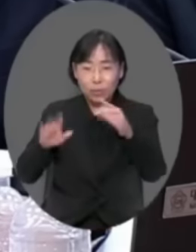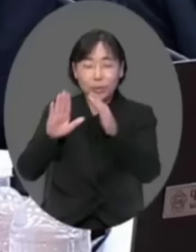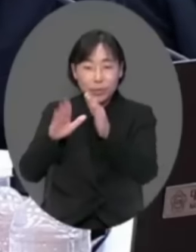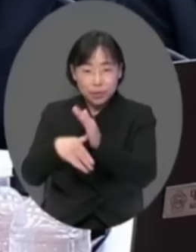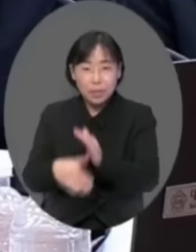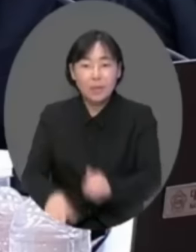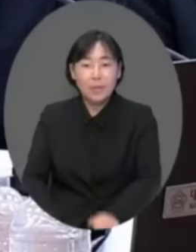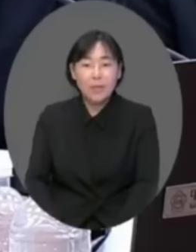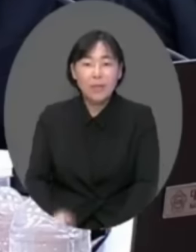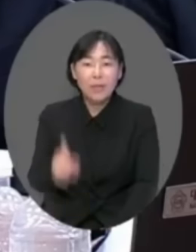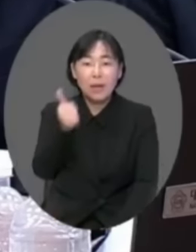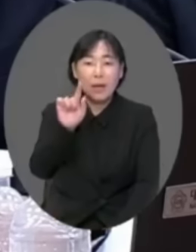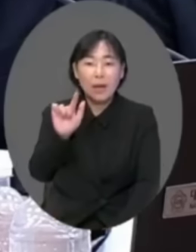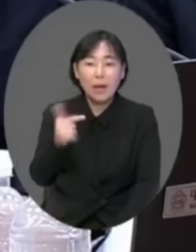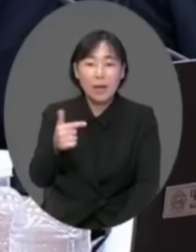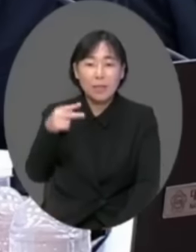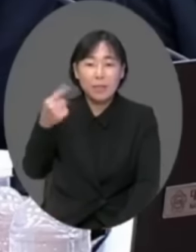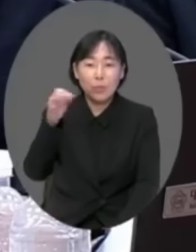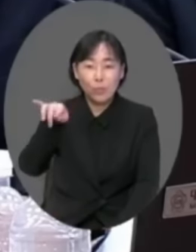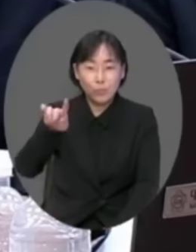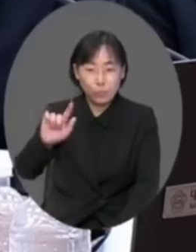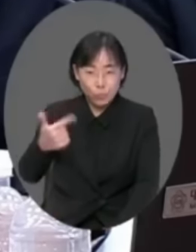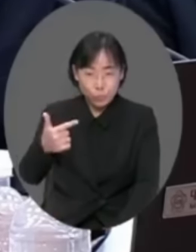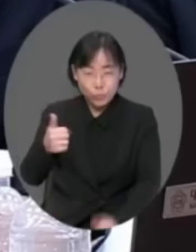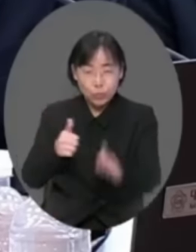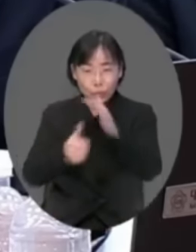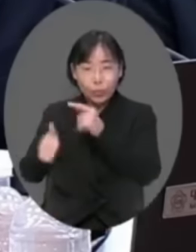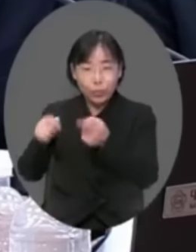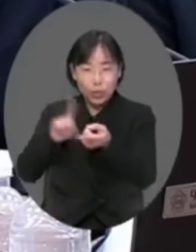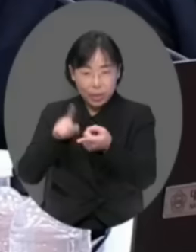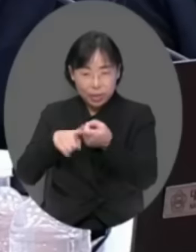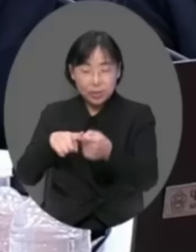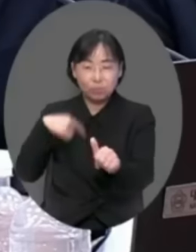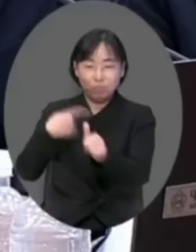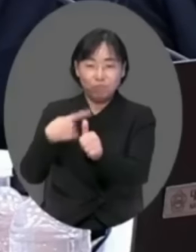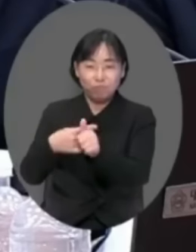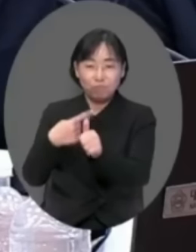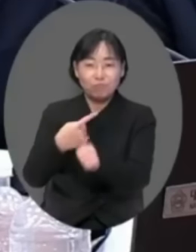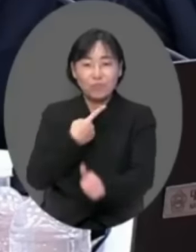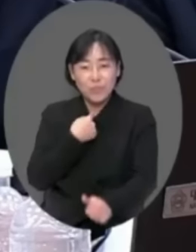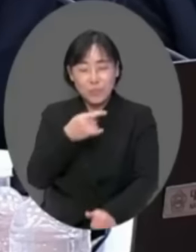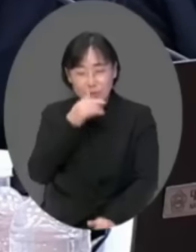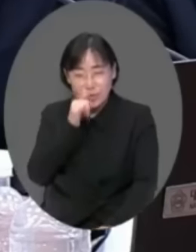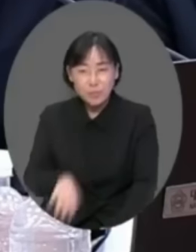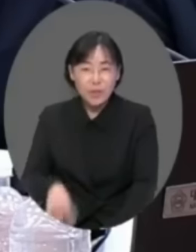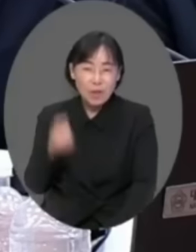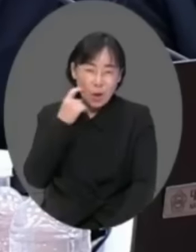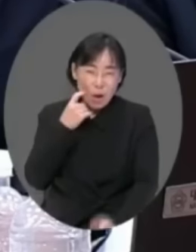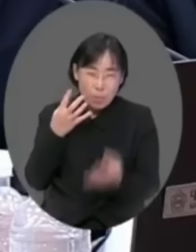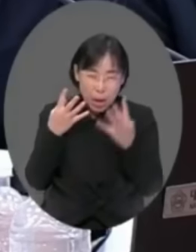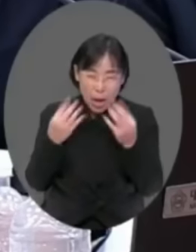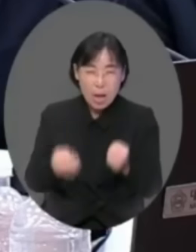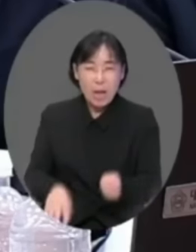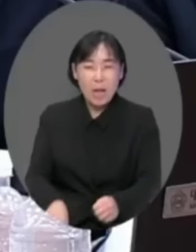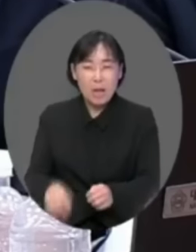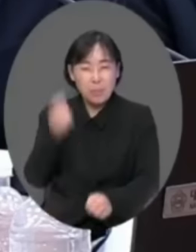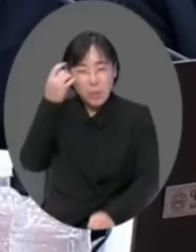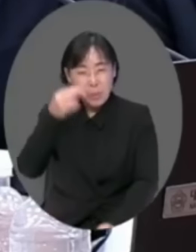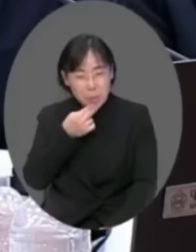비난을 한 바 있습니다 뭐 배운 망덕 다 영혼이 없다 거짓말을 많 많이 한다